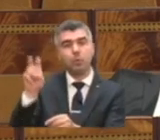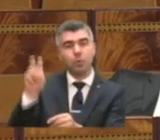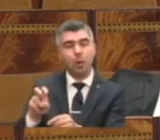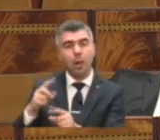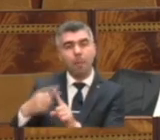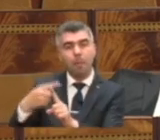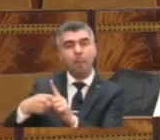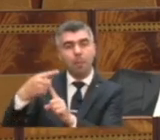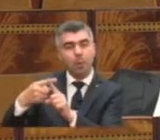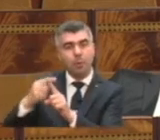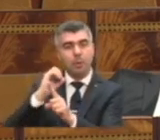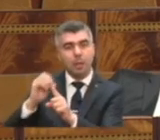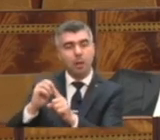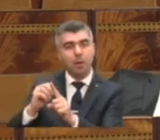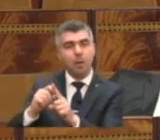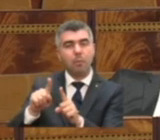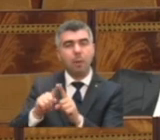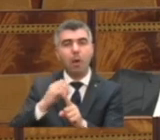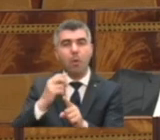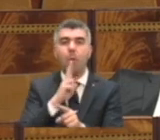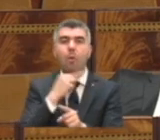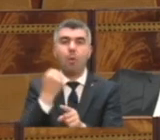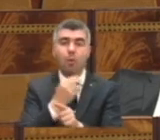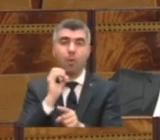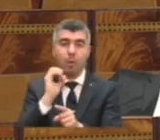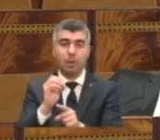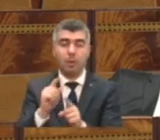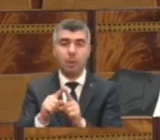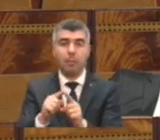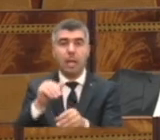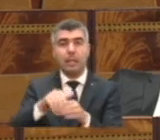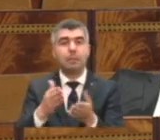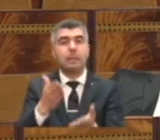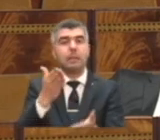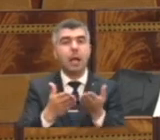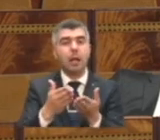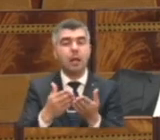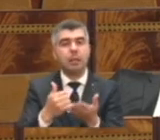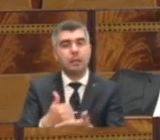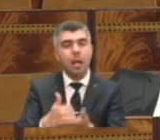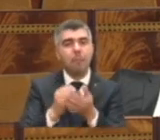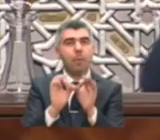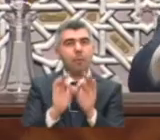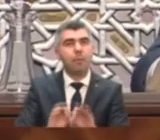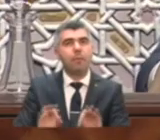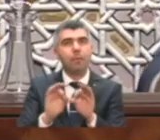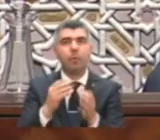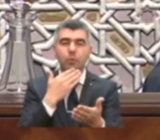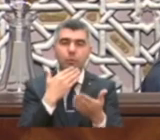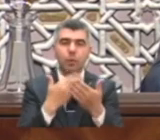ريال في عهد حكومة عباس الفاتي شفاه الله اللي دعمات المحروقات والشعب ما تأزمش. وشكرا.